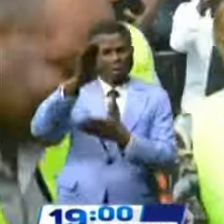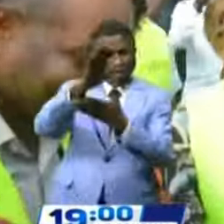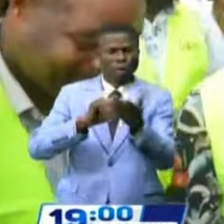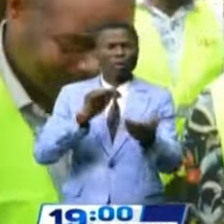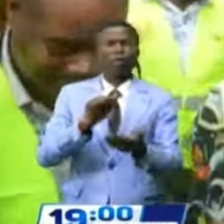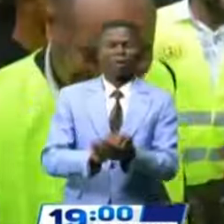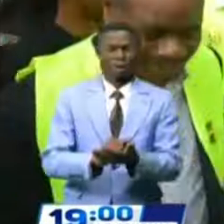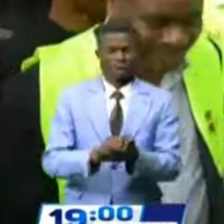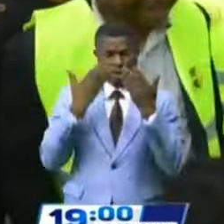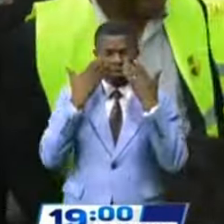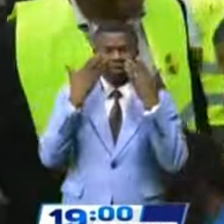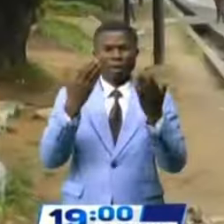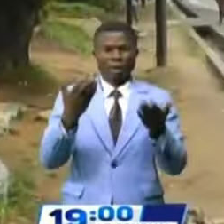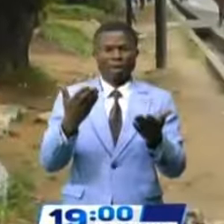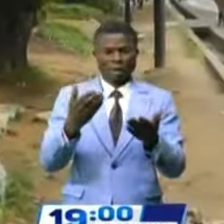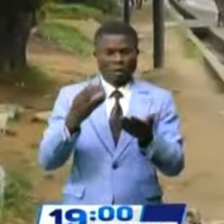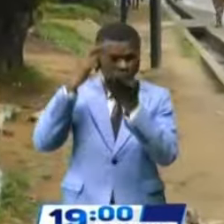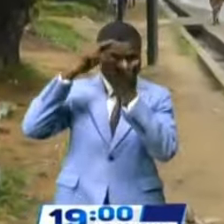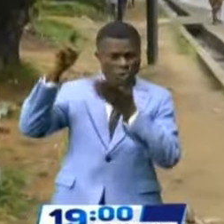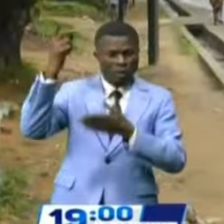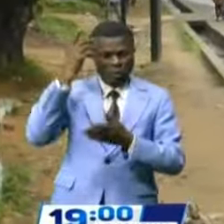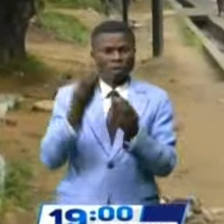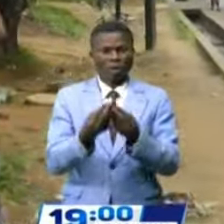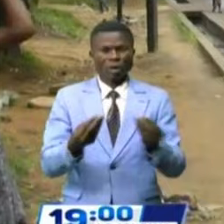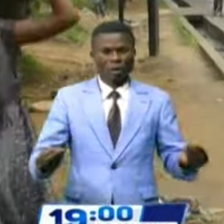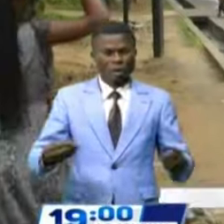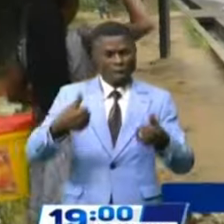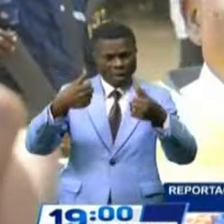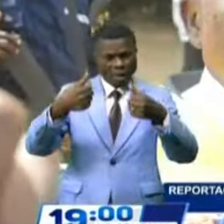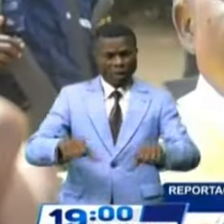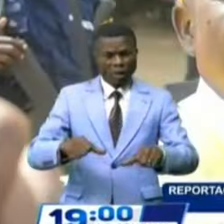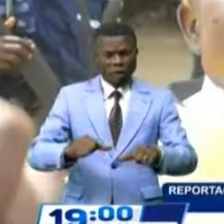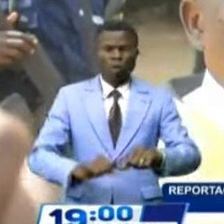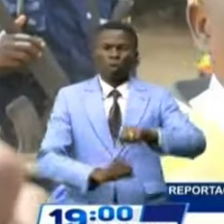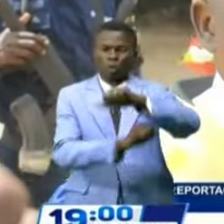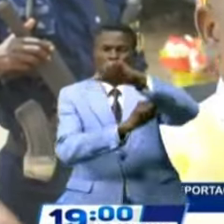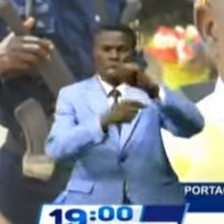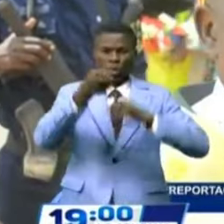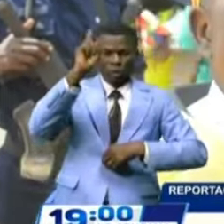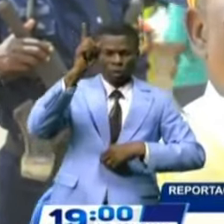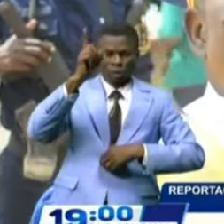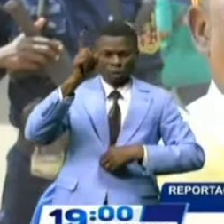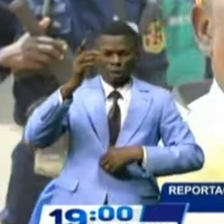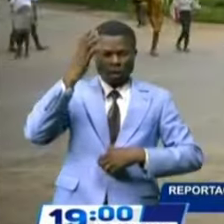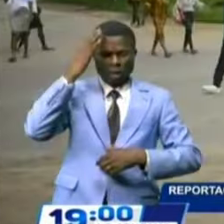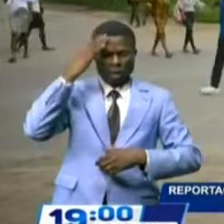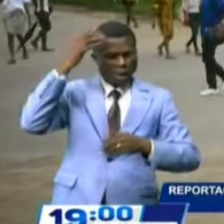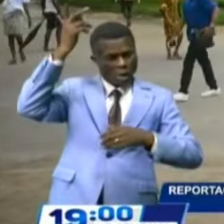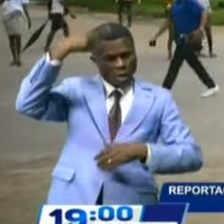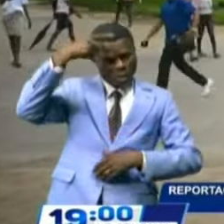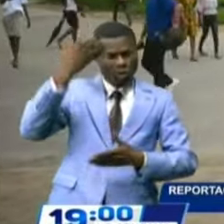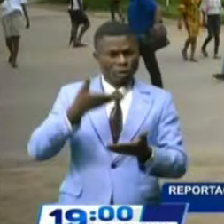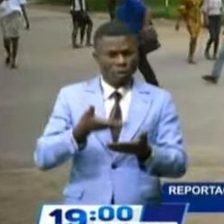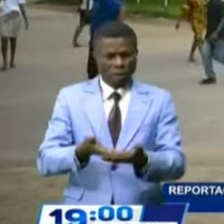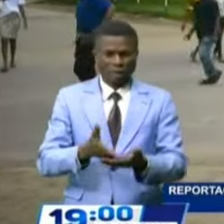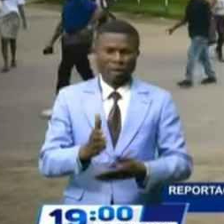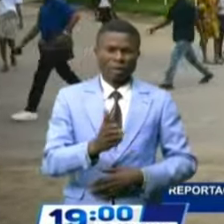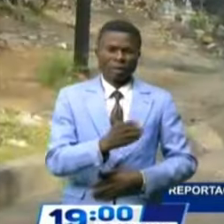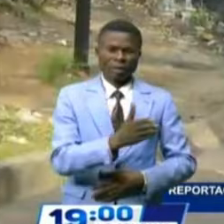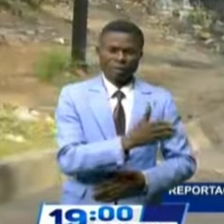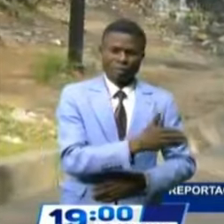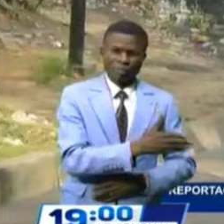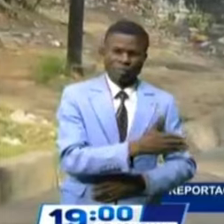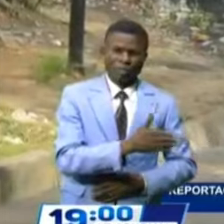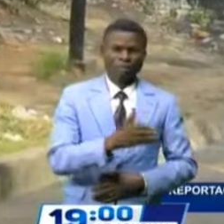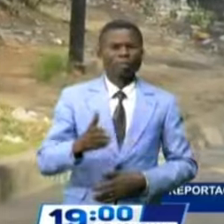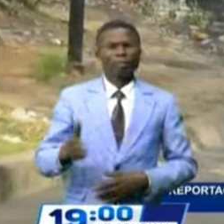infesté. Voilà que l'Unikin solution resterait le pionnier d'une prise de conscience collective dans la réduction d'émissions de